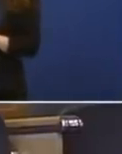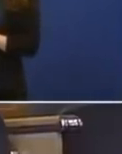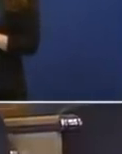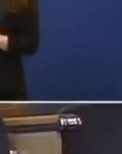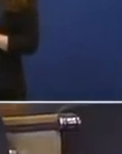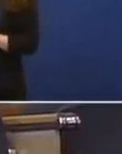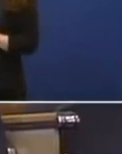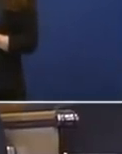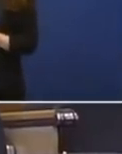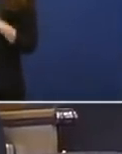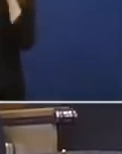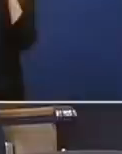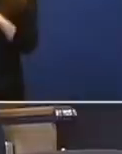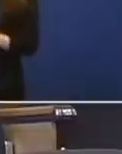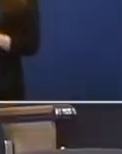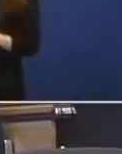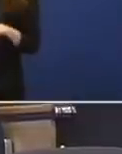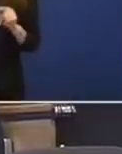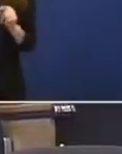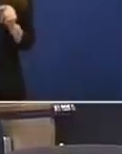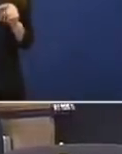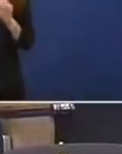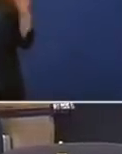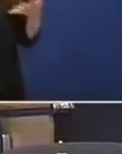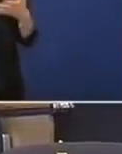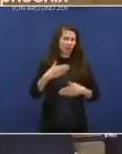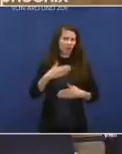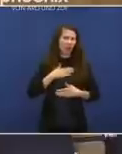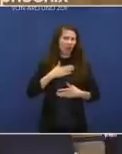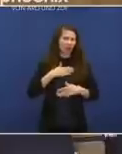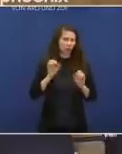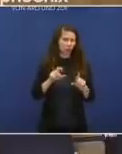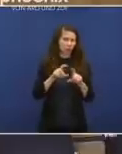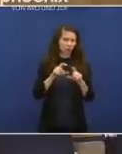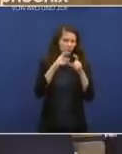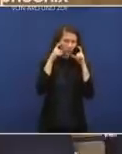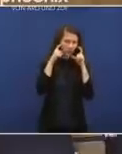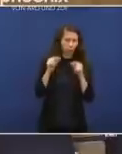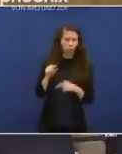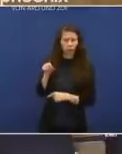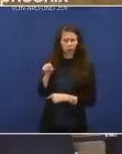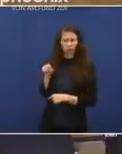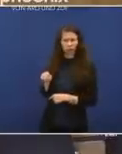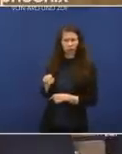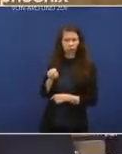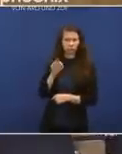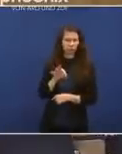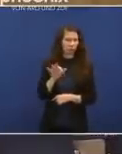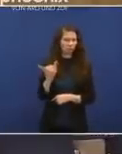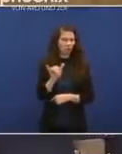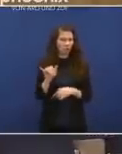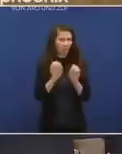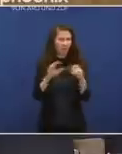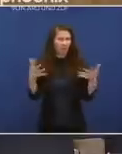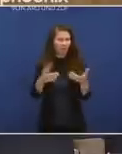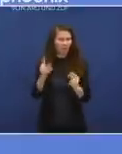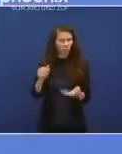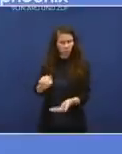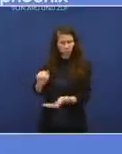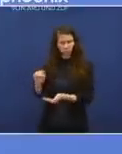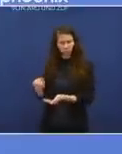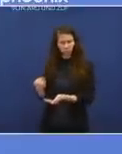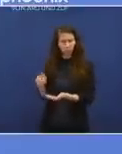sind, also das sind ja Pandemie-Atemschutzmasken, für welche Pandemie sollen die denn vorrätig gehalten werden?